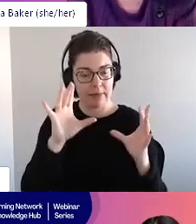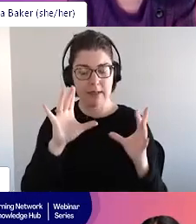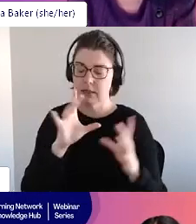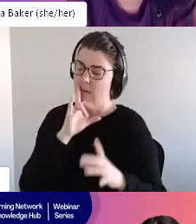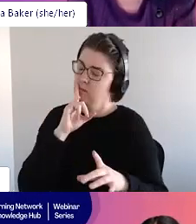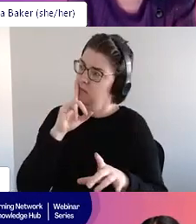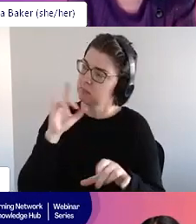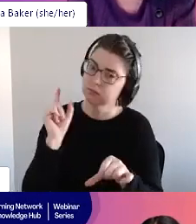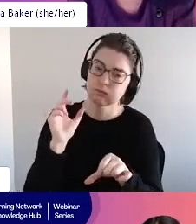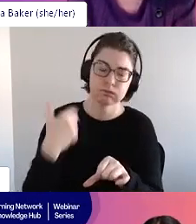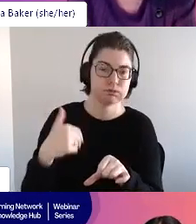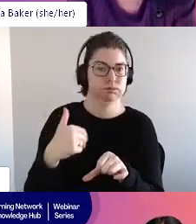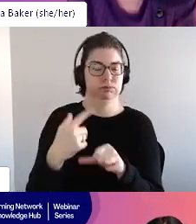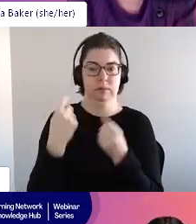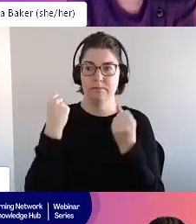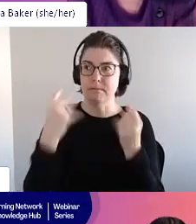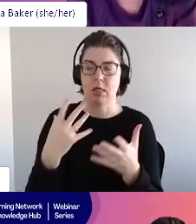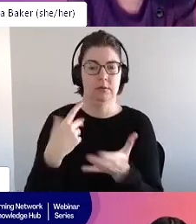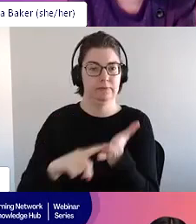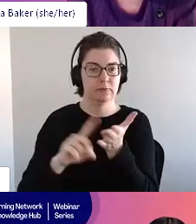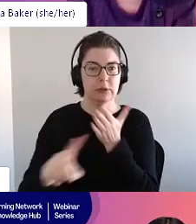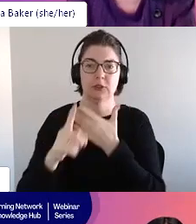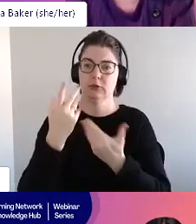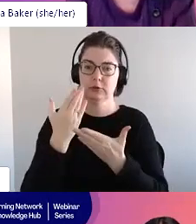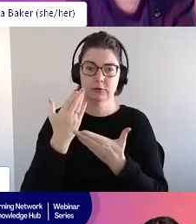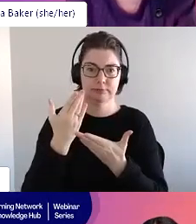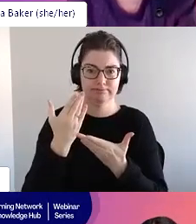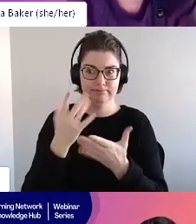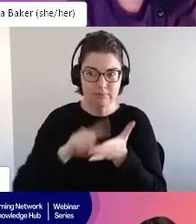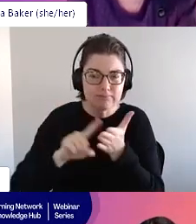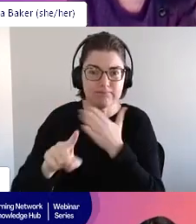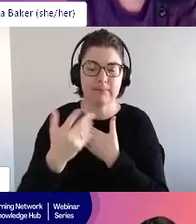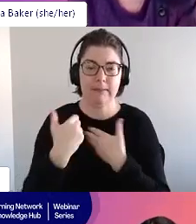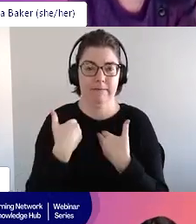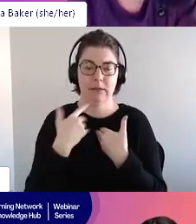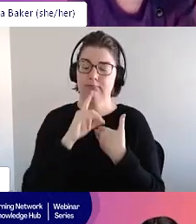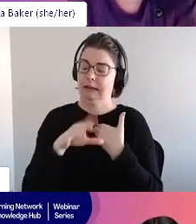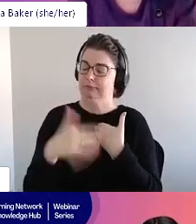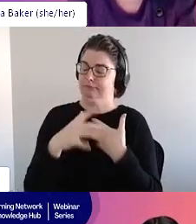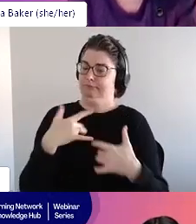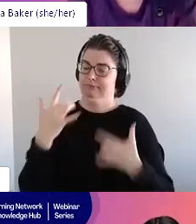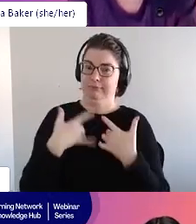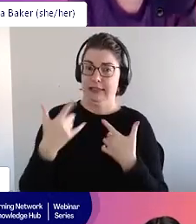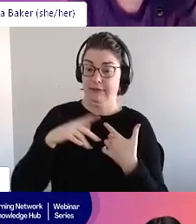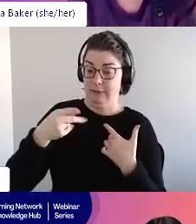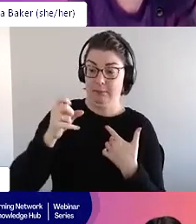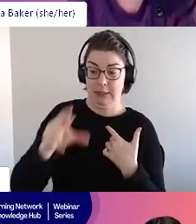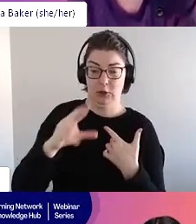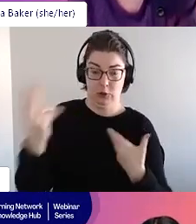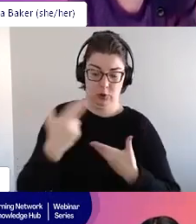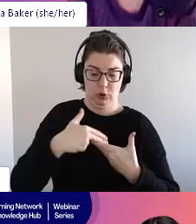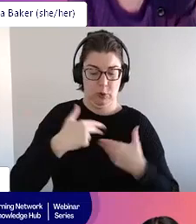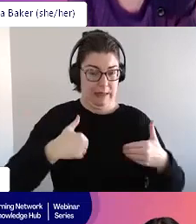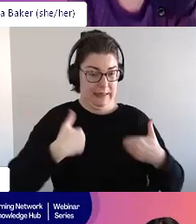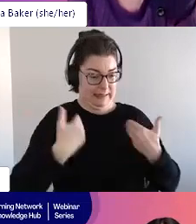conjugale ses impacts sur l'enfant et le rôle du système pénal et familial nous sommes